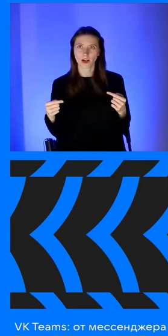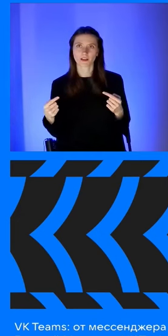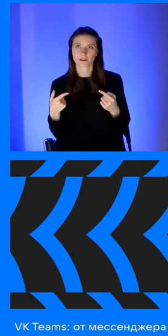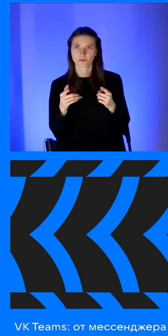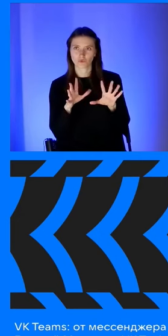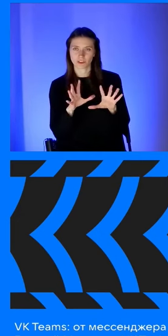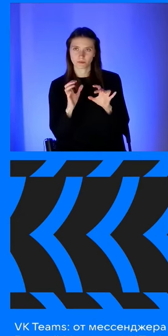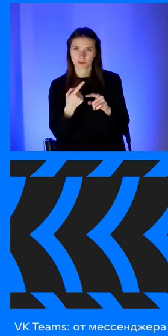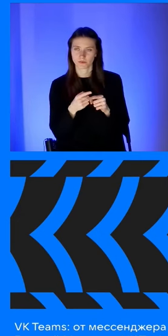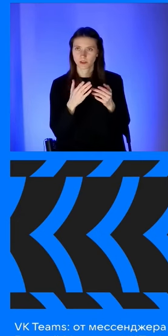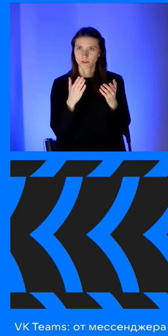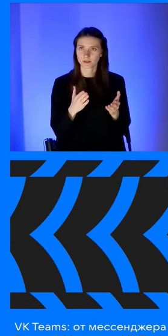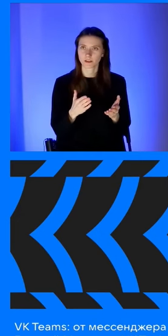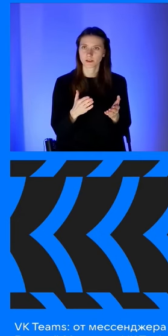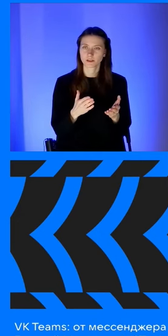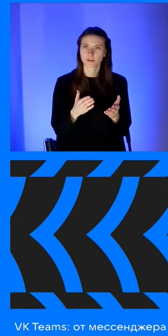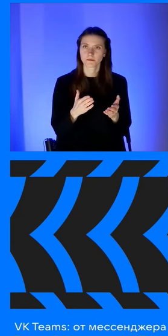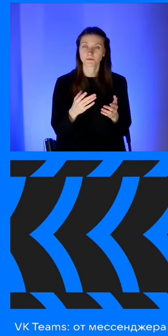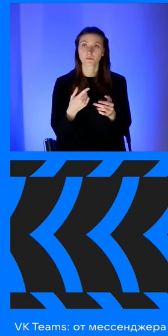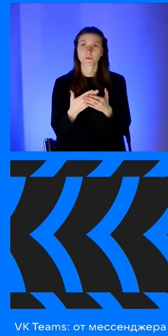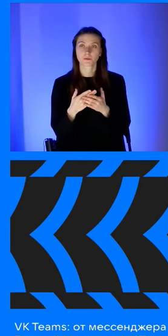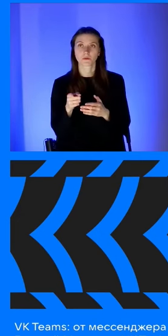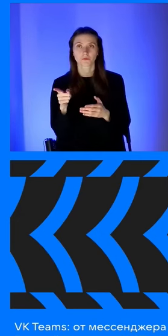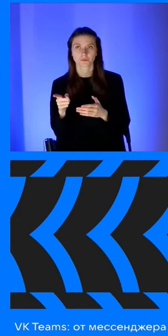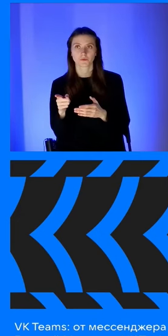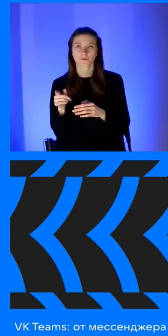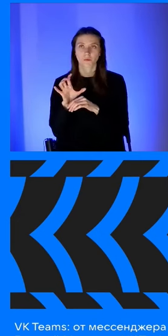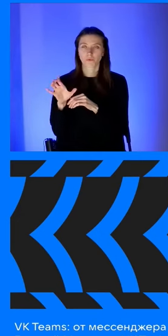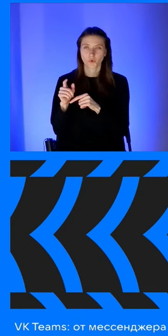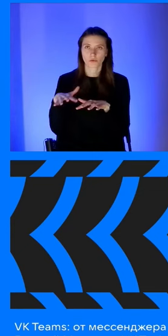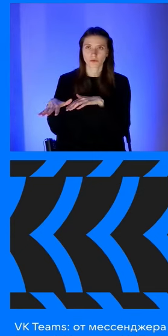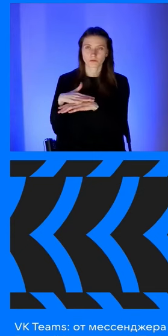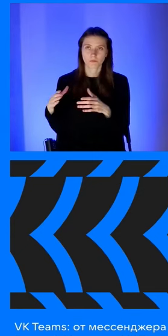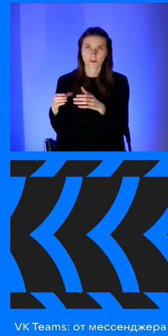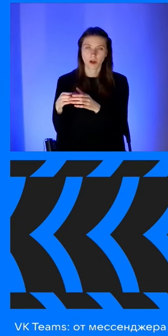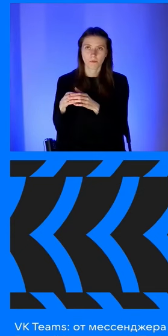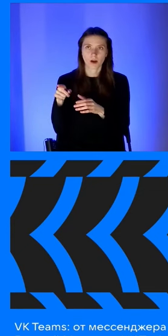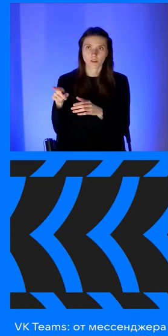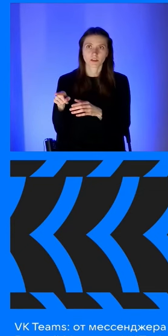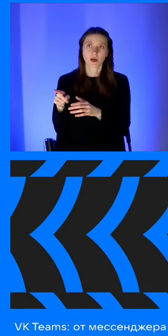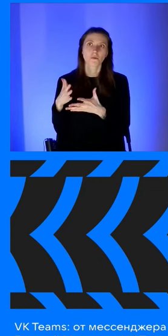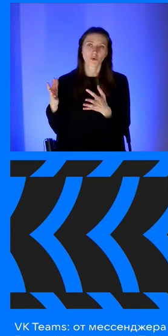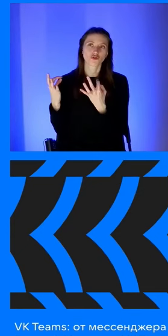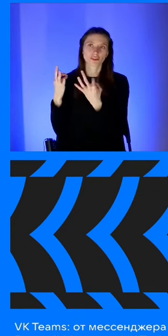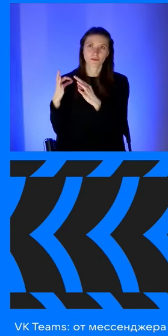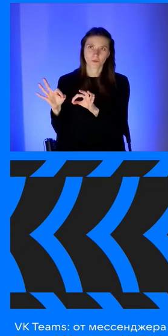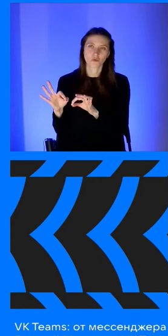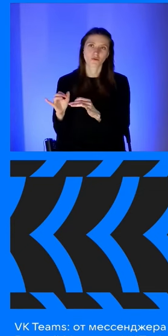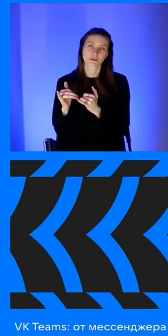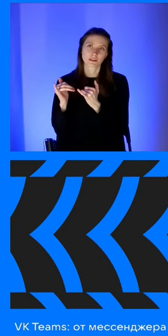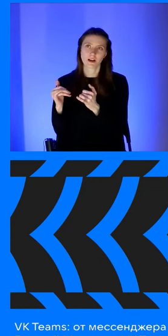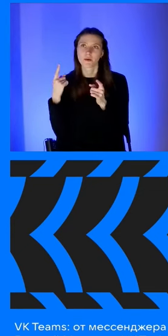давая продуктовым командам больше свободы в сторону фич, быстрее, чтобы они бежали, а core-командам больше в